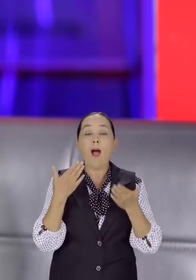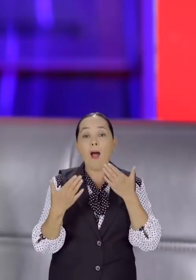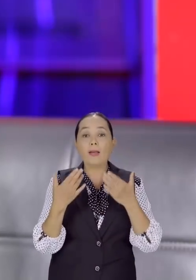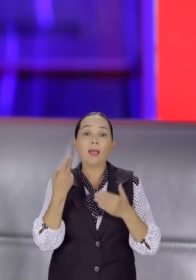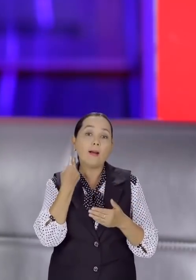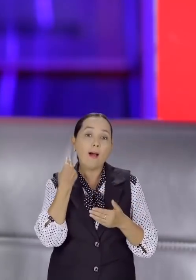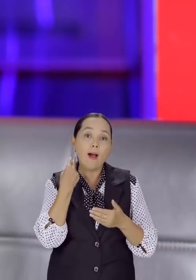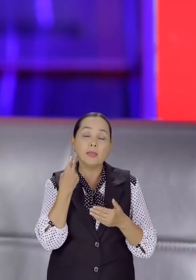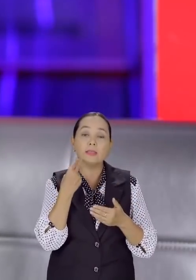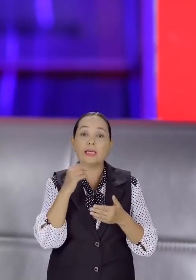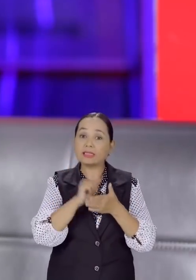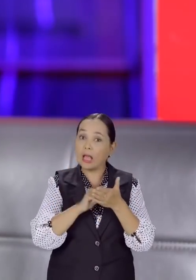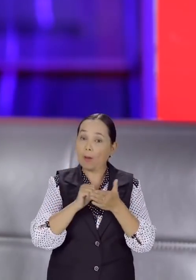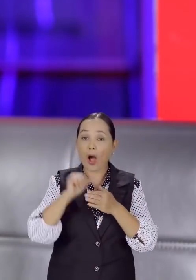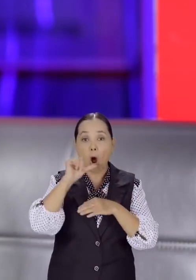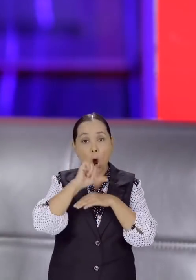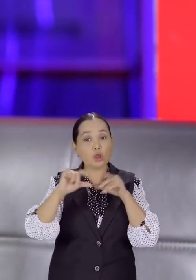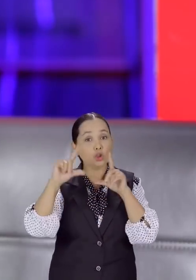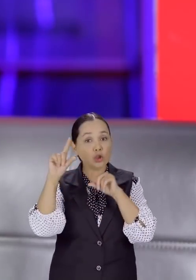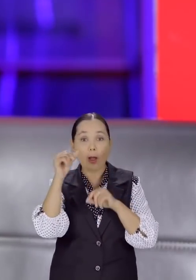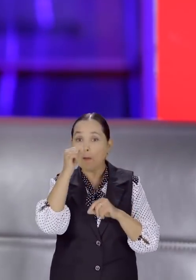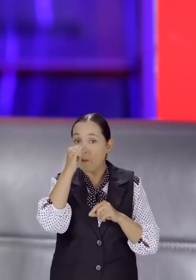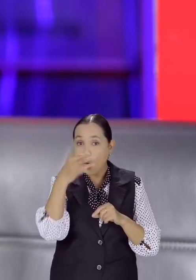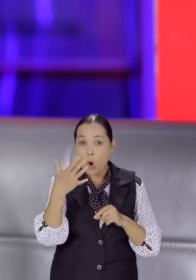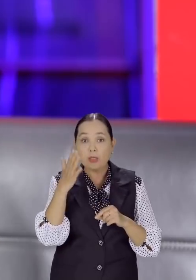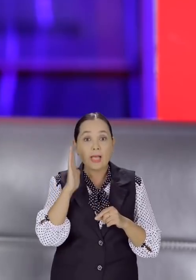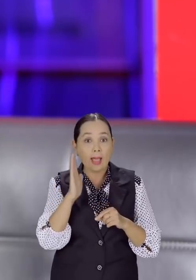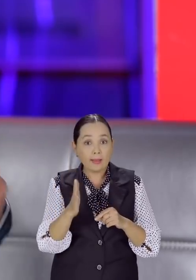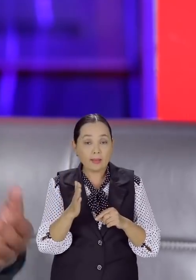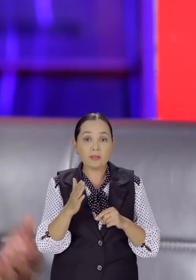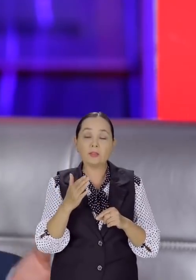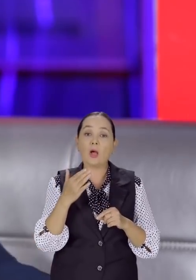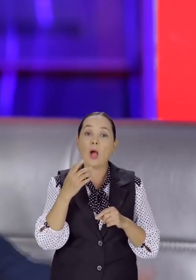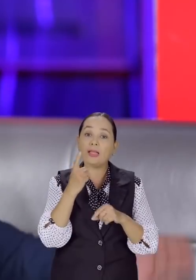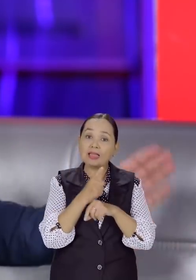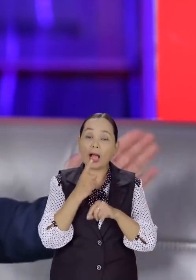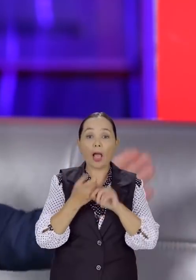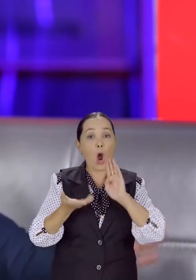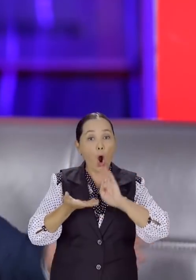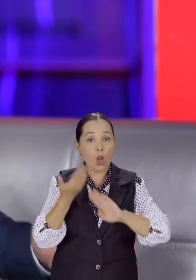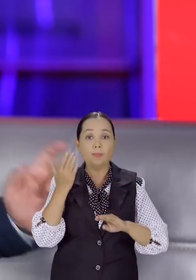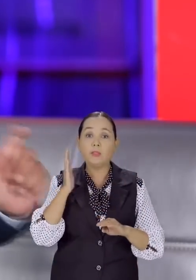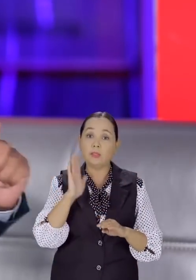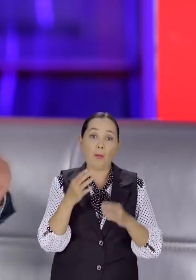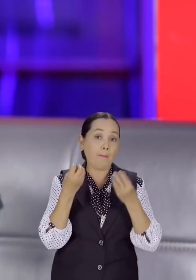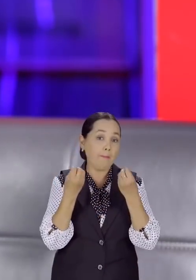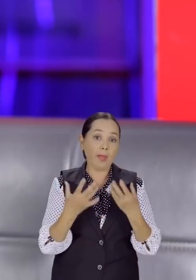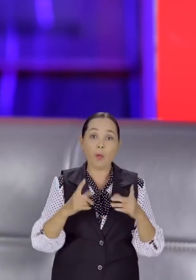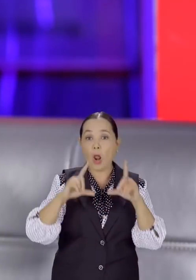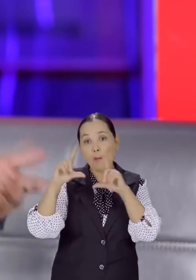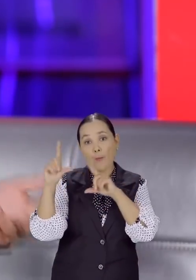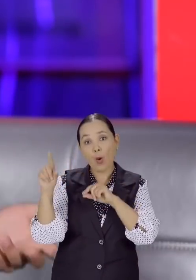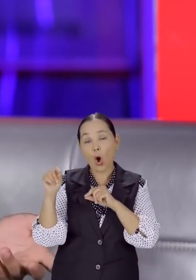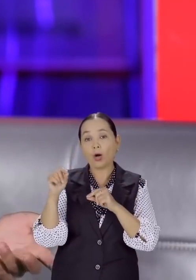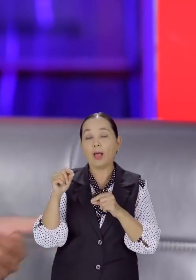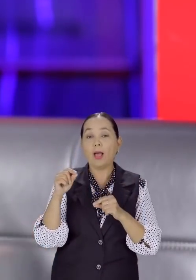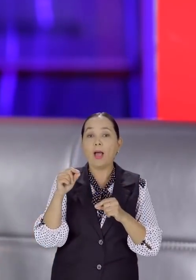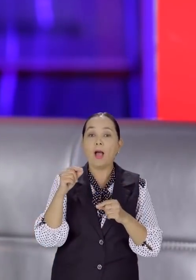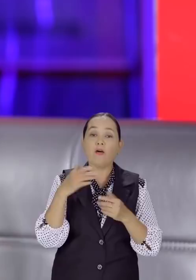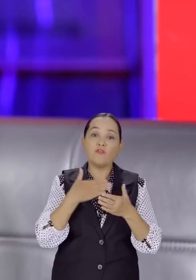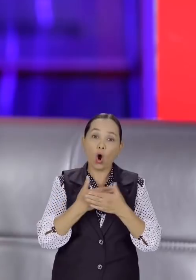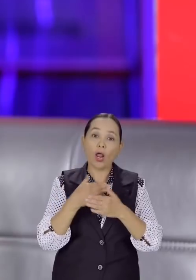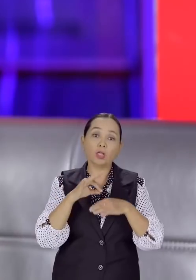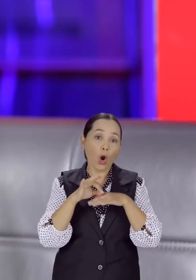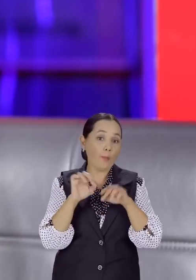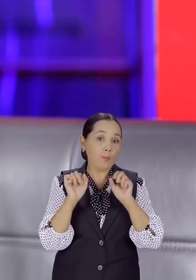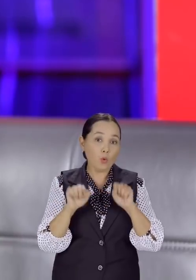agar qarzdorligingiz sabab xorijga chiqa olmayotgan bo'lsangiz, u taqiq olib tashlangandan so'ng bemalol borib pandemiyadan so'ng faoliyat olib